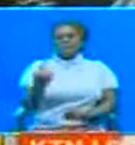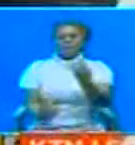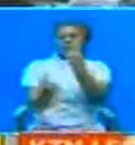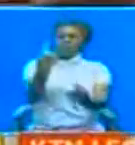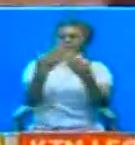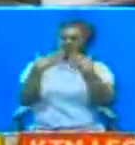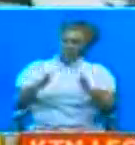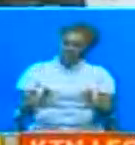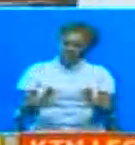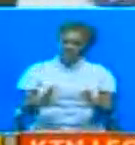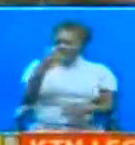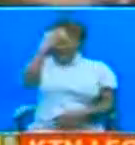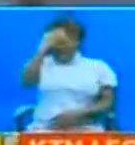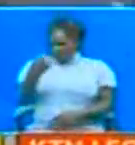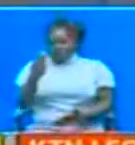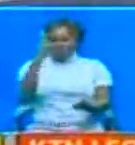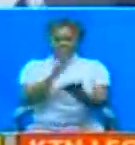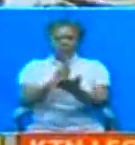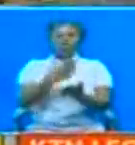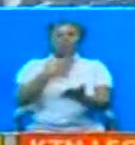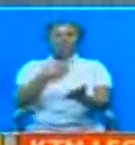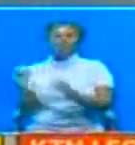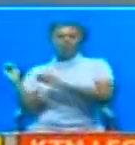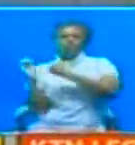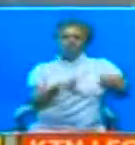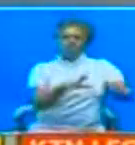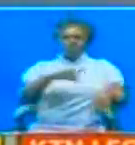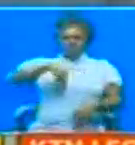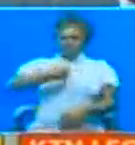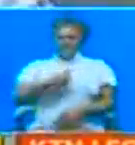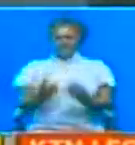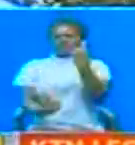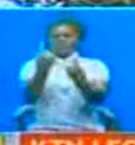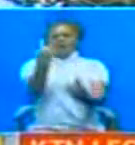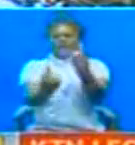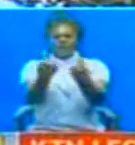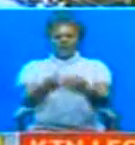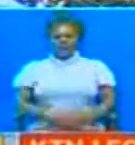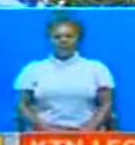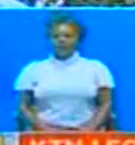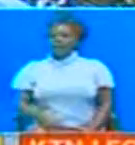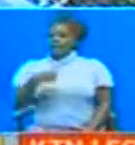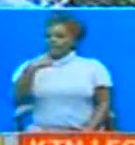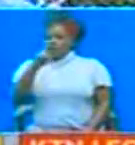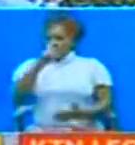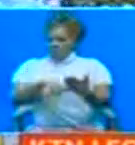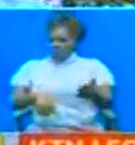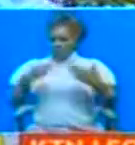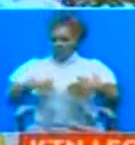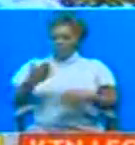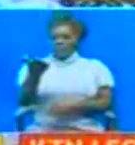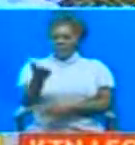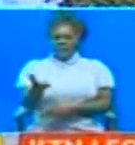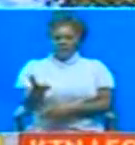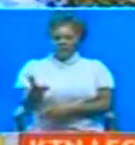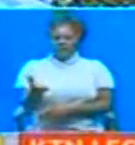majivu. Na kwa hasira akataka kujirusha motoni ili aungue na jasho lake. Inasemekana na wale ambao walikuwa hapa